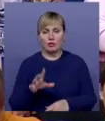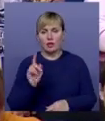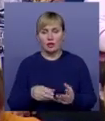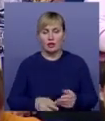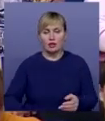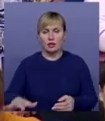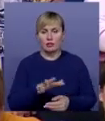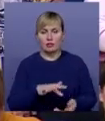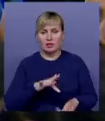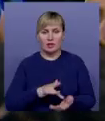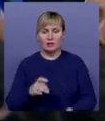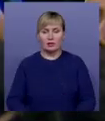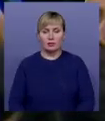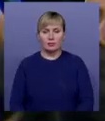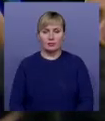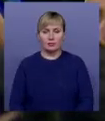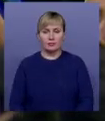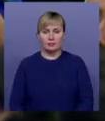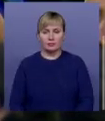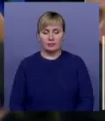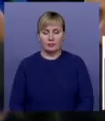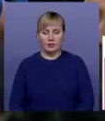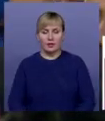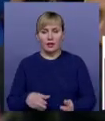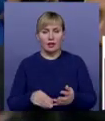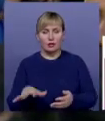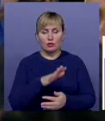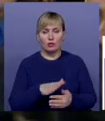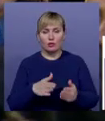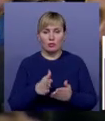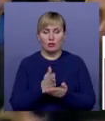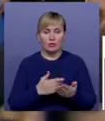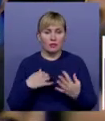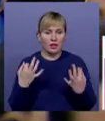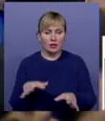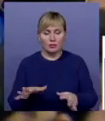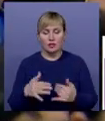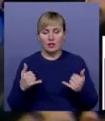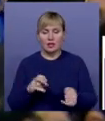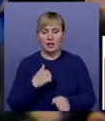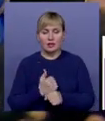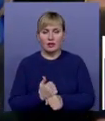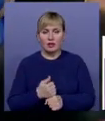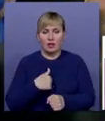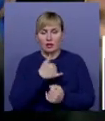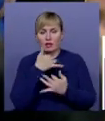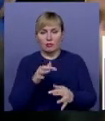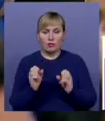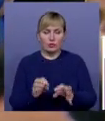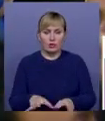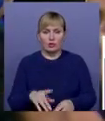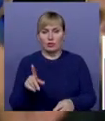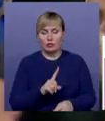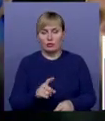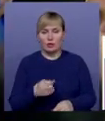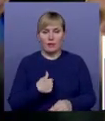территорию центра на территорию дома ветеранов меня не допускают сейчас на основании чего я не могу стать то что